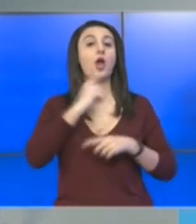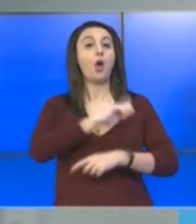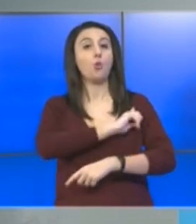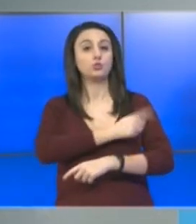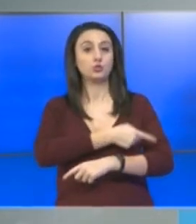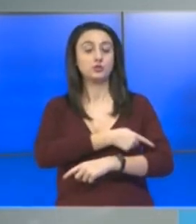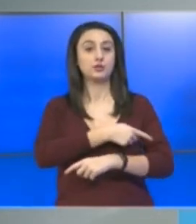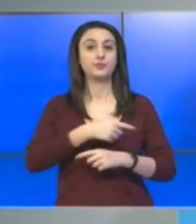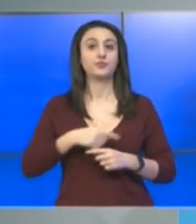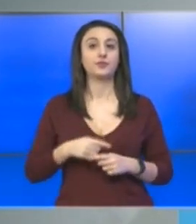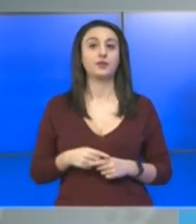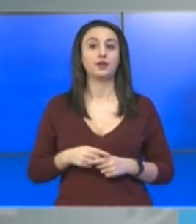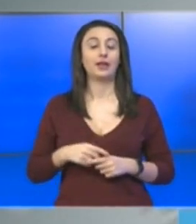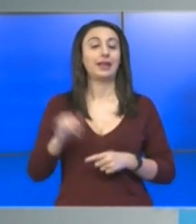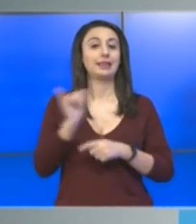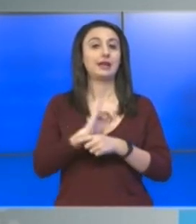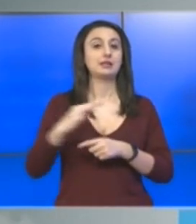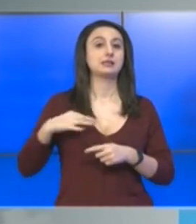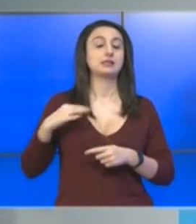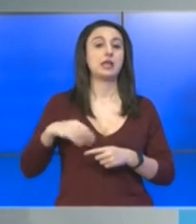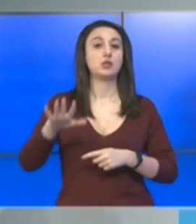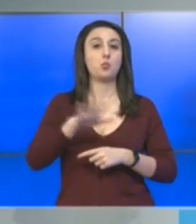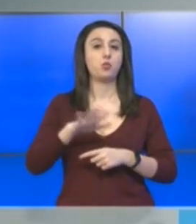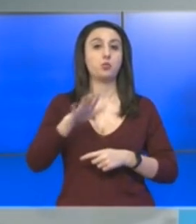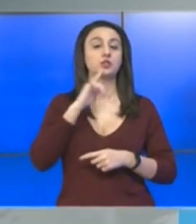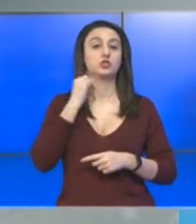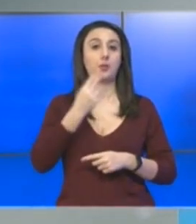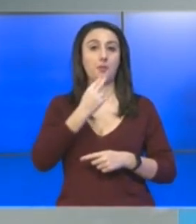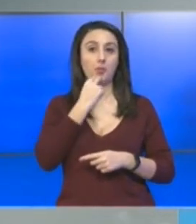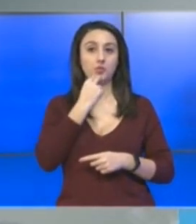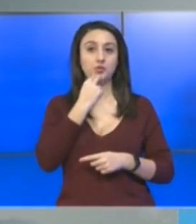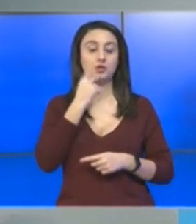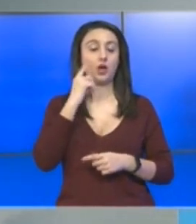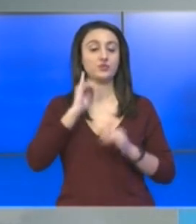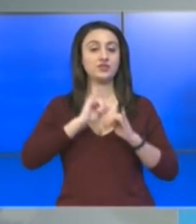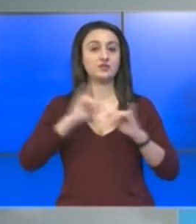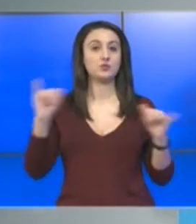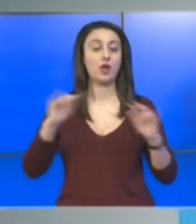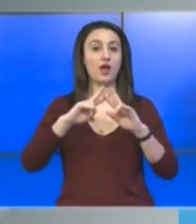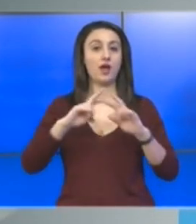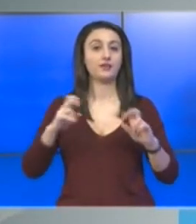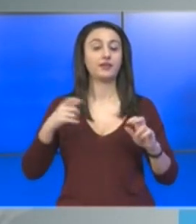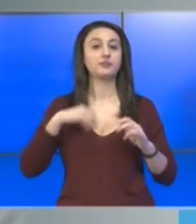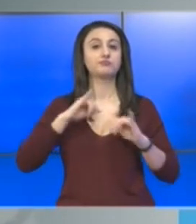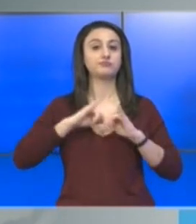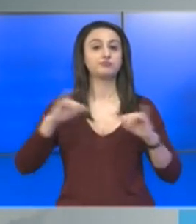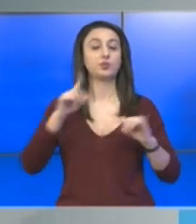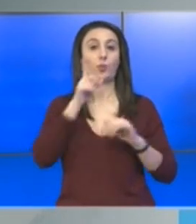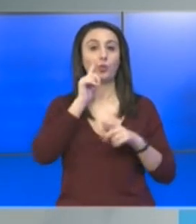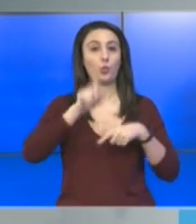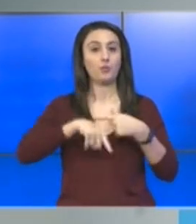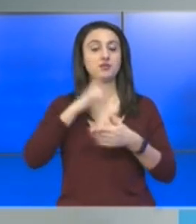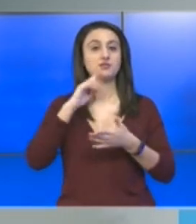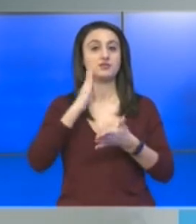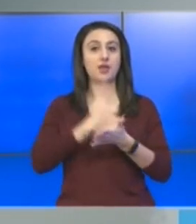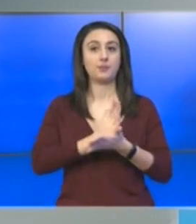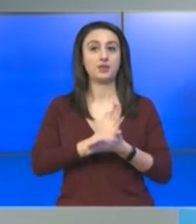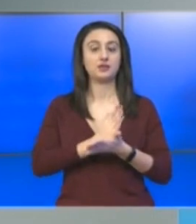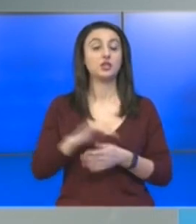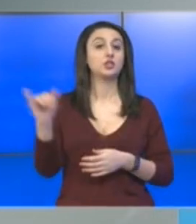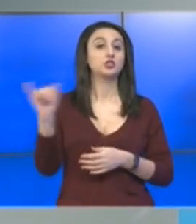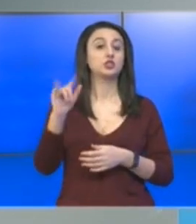în speță Direcția de Sănătate Publică, dar și cei din cadrul poliției, au desfășurat o anchetă epidemiologică în care urmează să stabilească